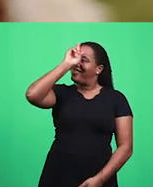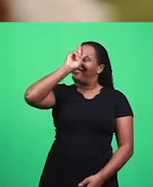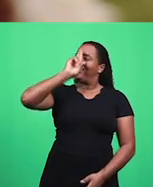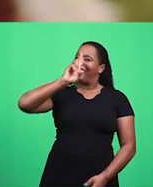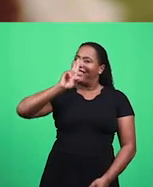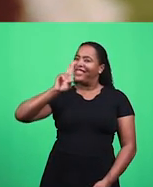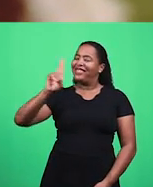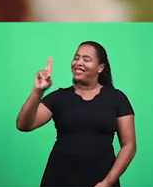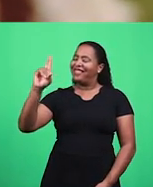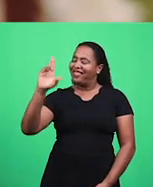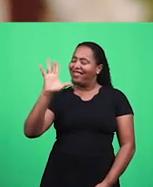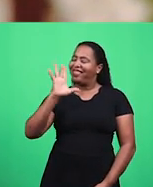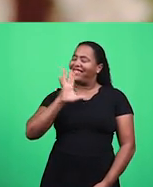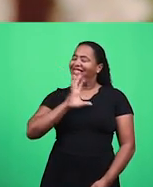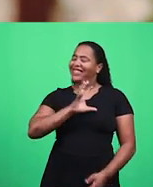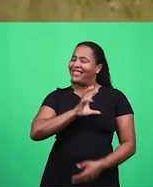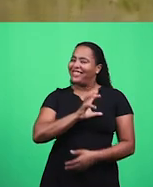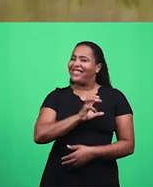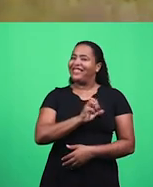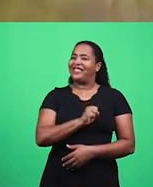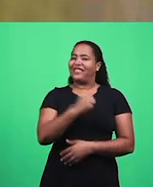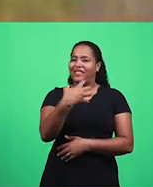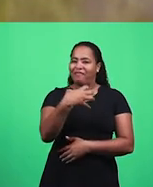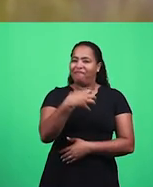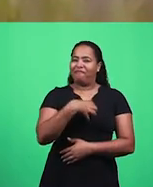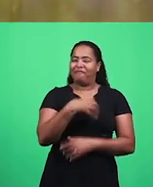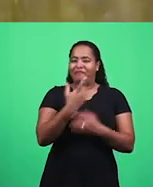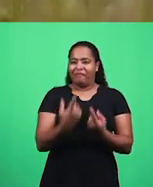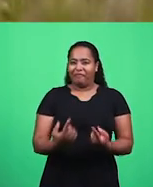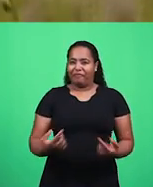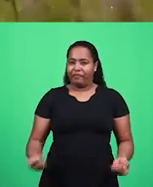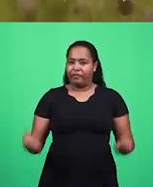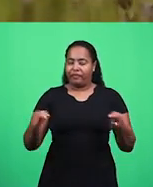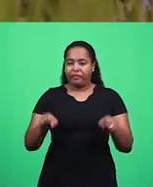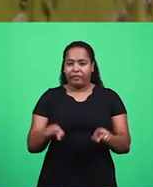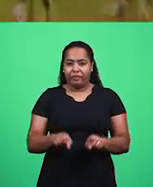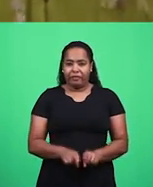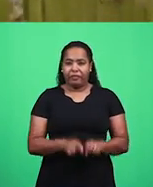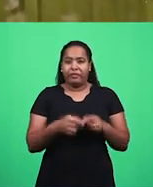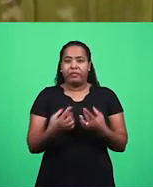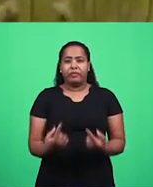от того, что я люблю Господа моего.